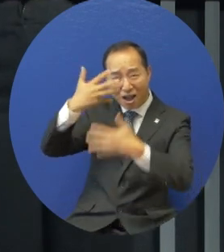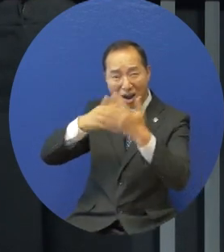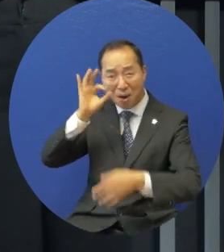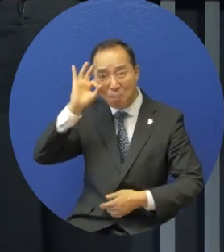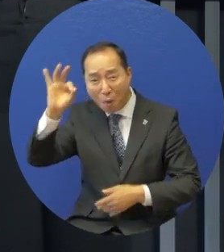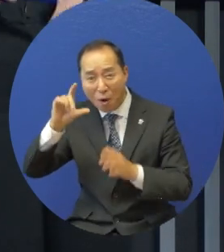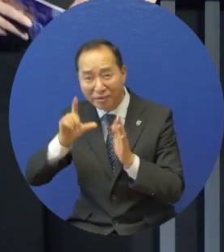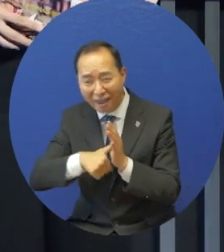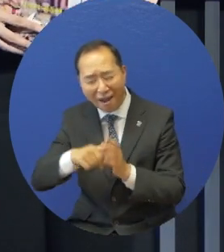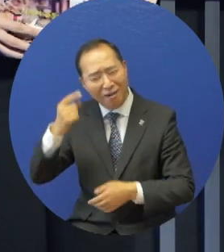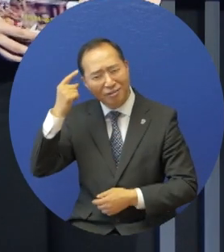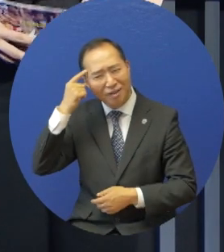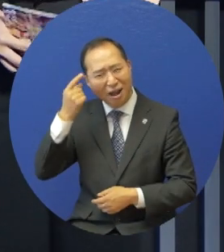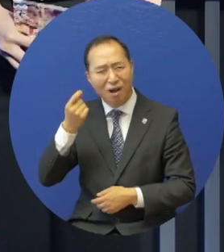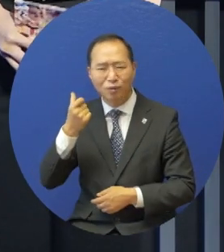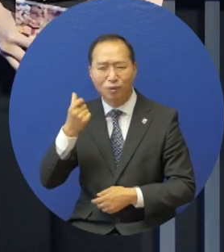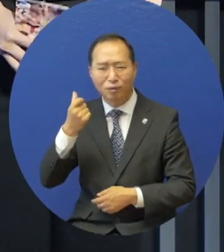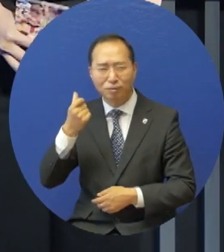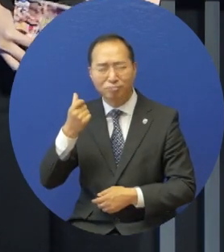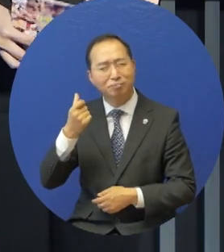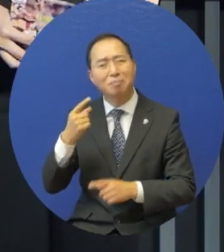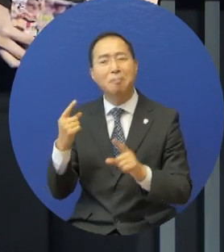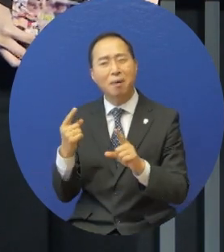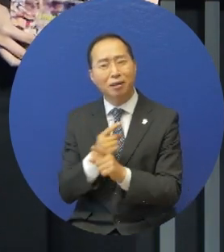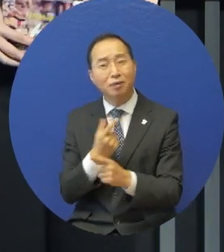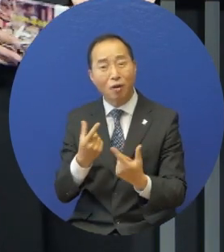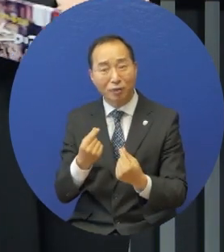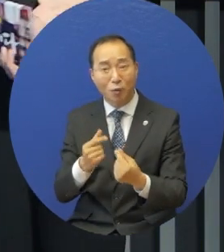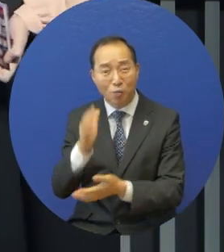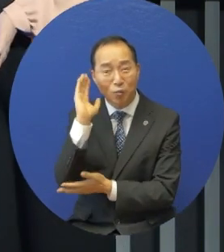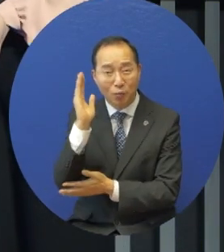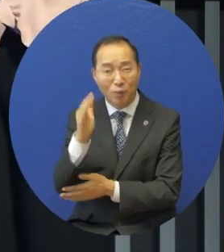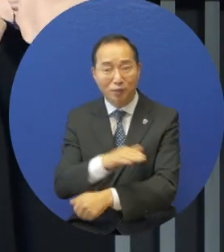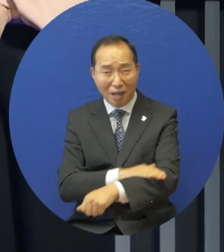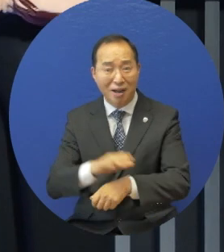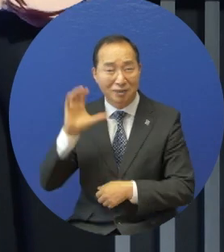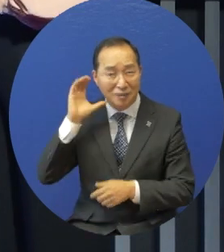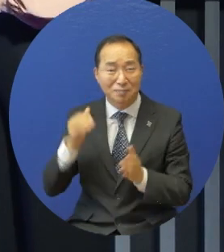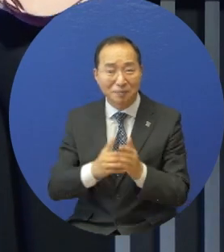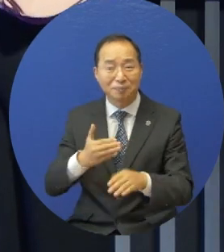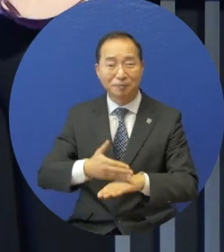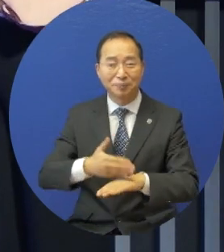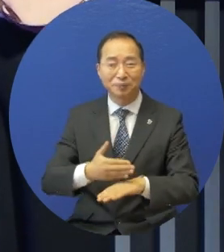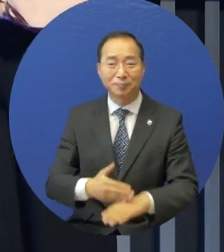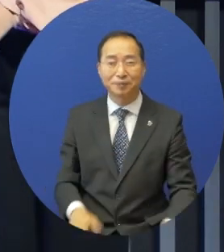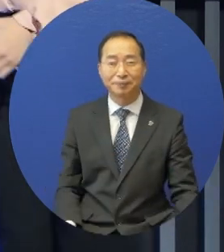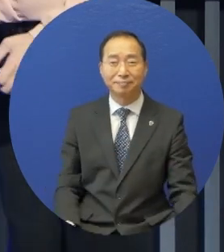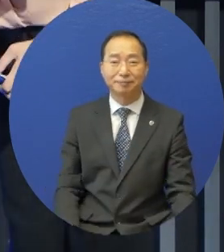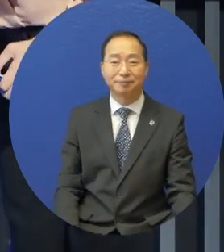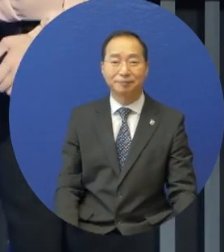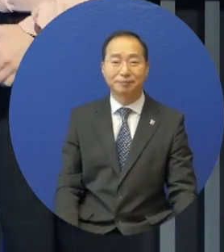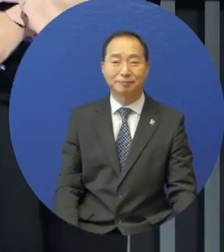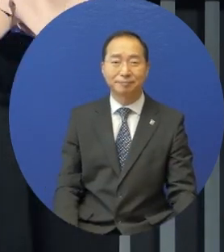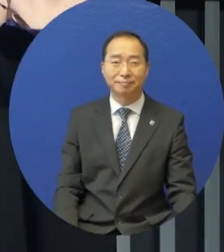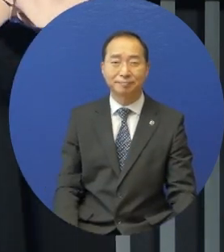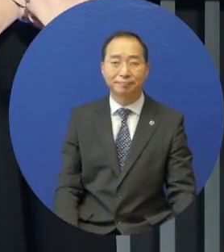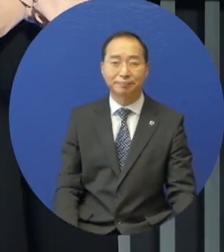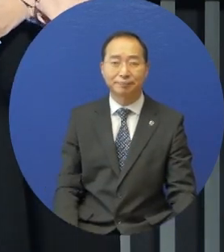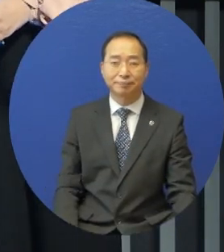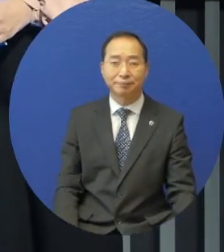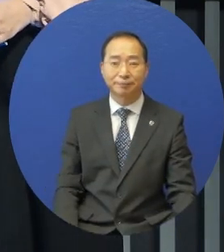때도 시각이 좀 달라지겠다라는 생각이 듭니다. 오늘 강연 정말 잘 들었습니다. 감사합니다. 네. 감사합니다.